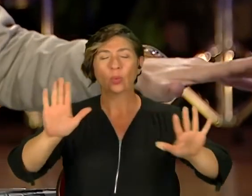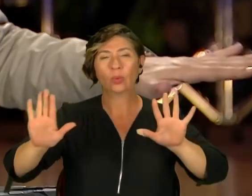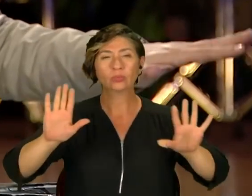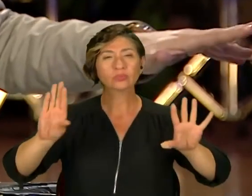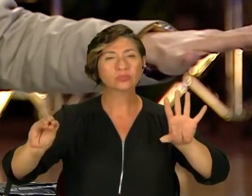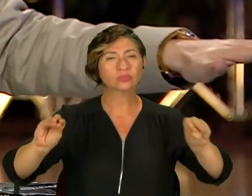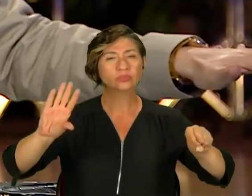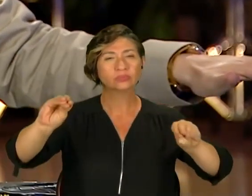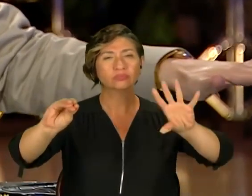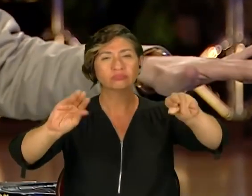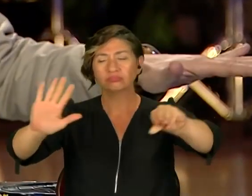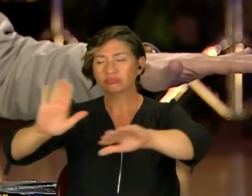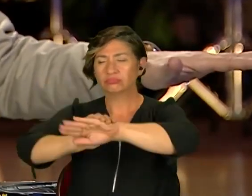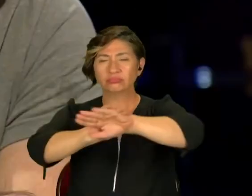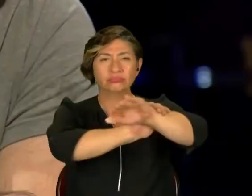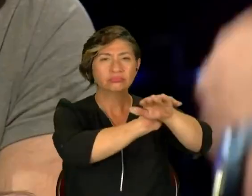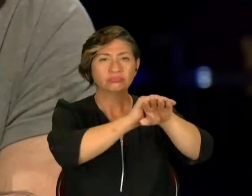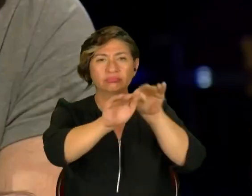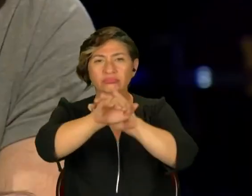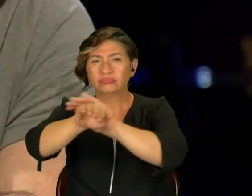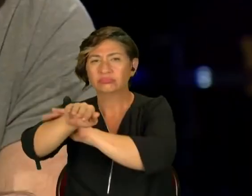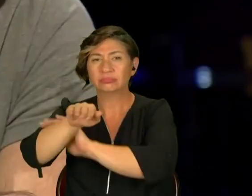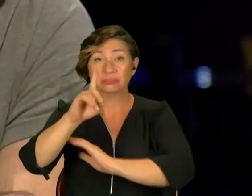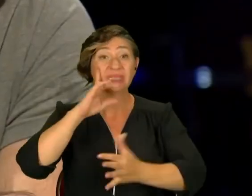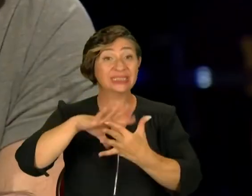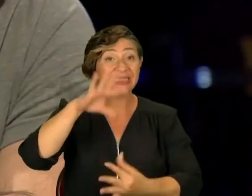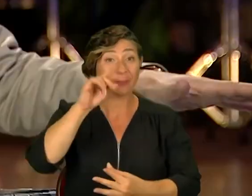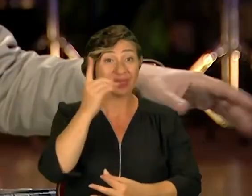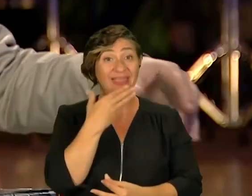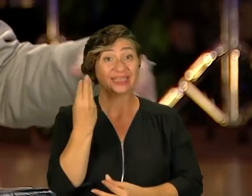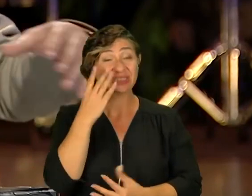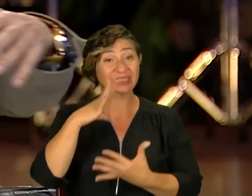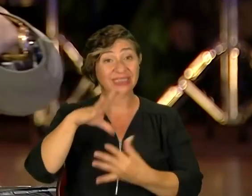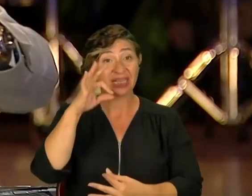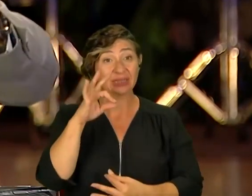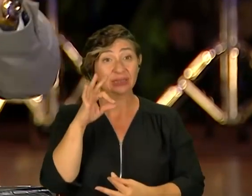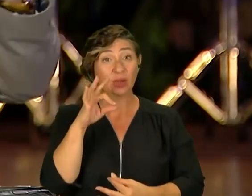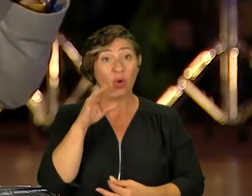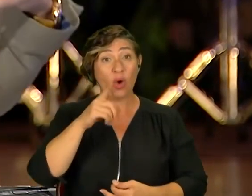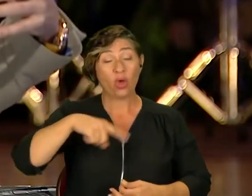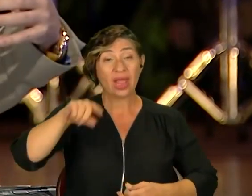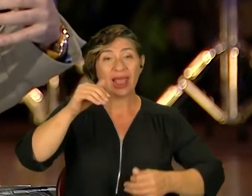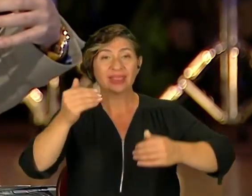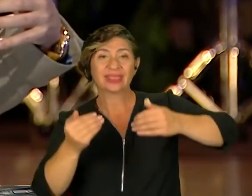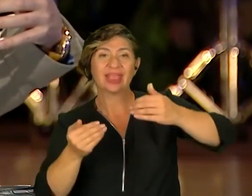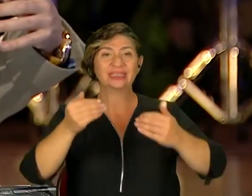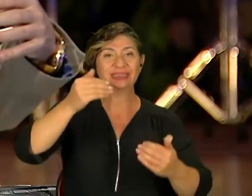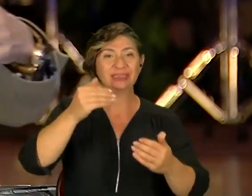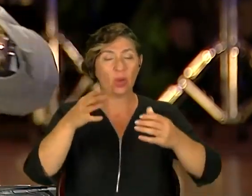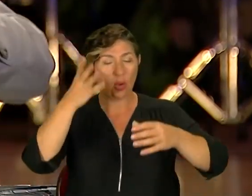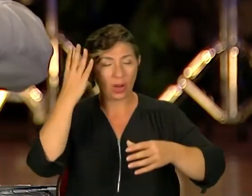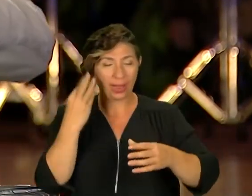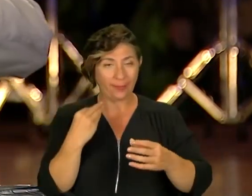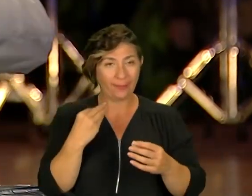yoklayarak, kontrol ederek yaşayan bir insan, bir genç insan onlarla dans etmesini